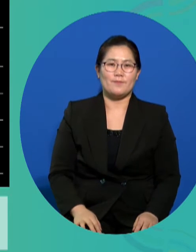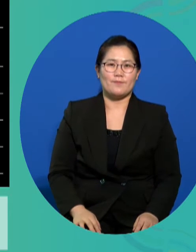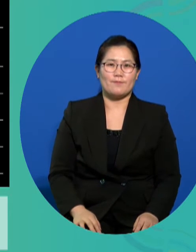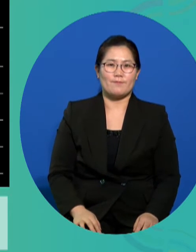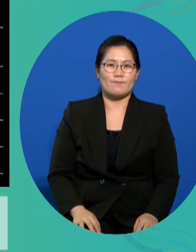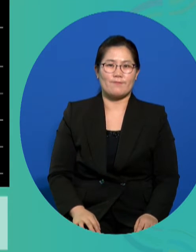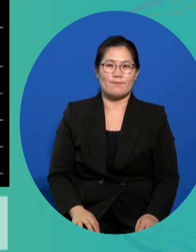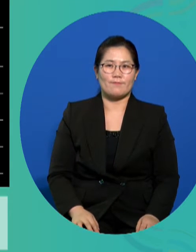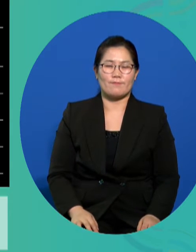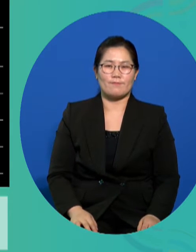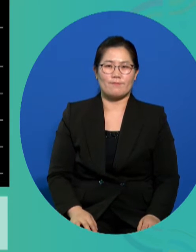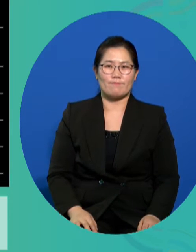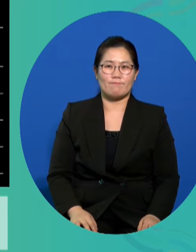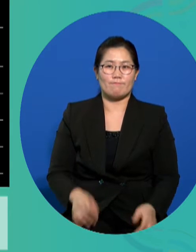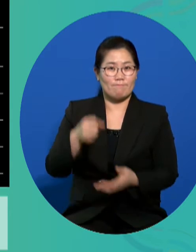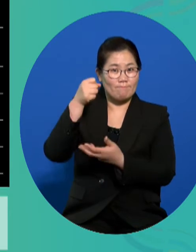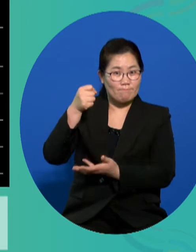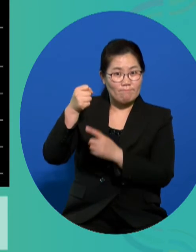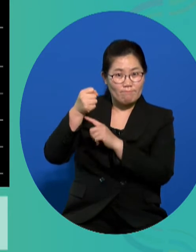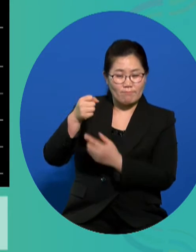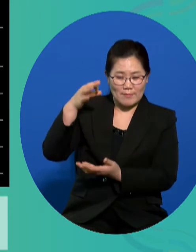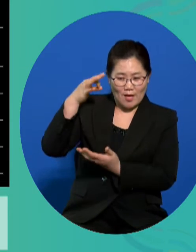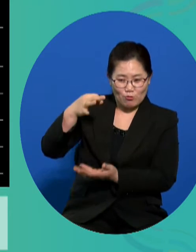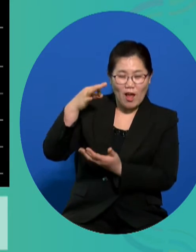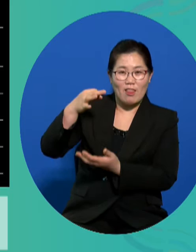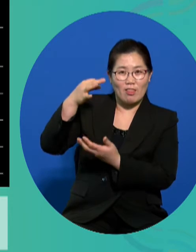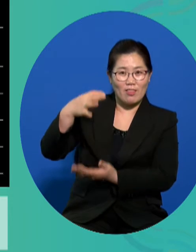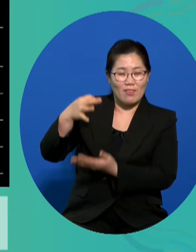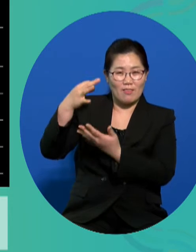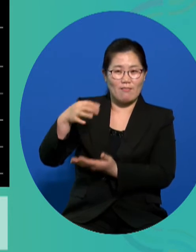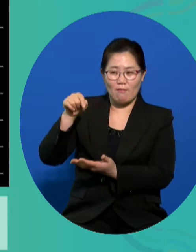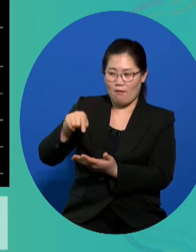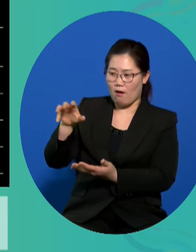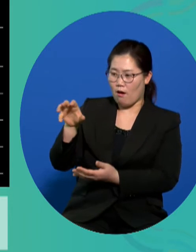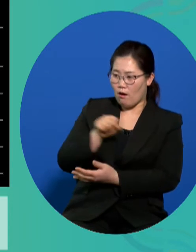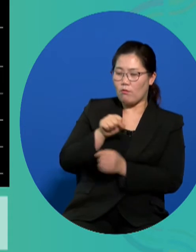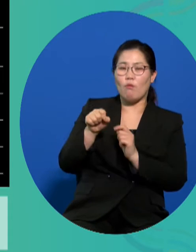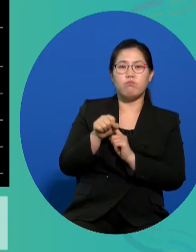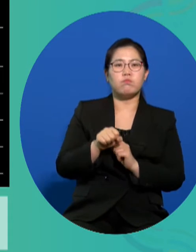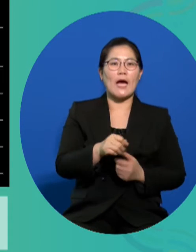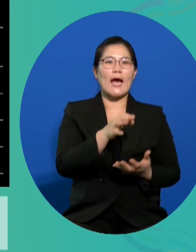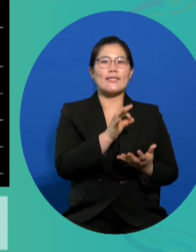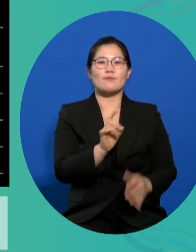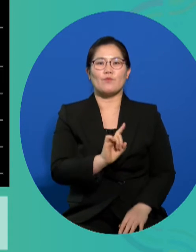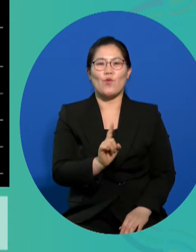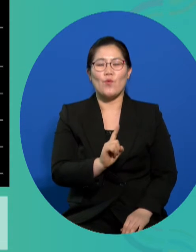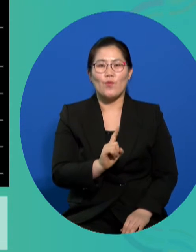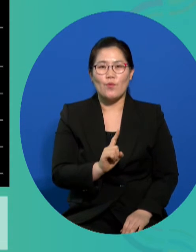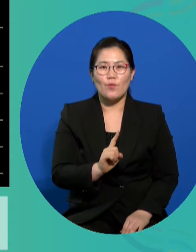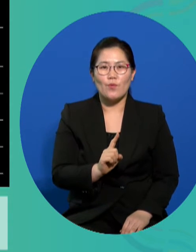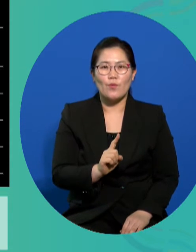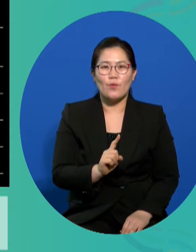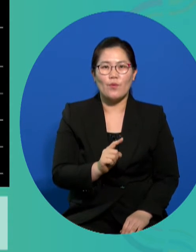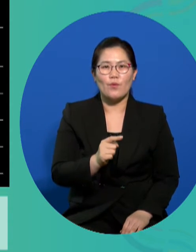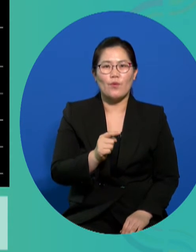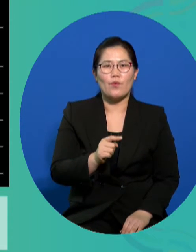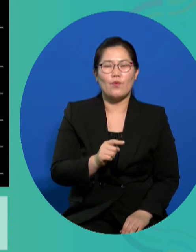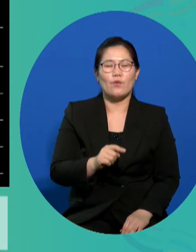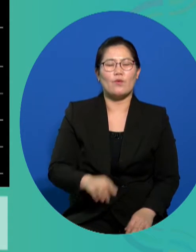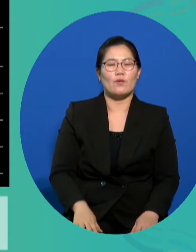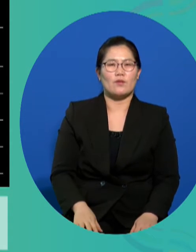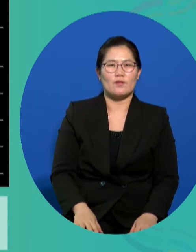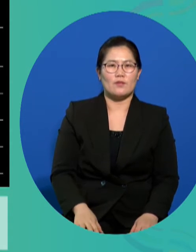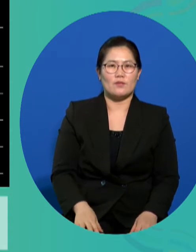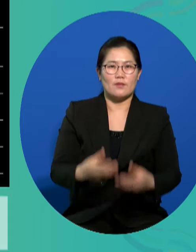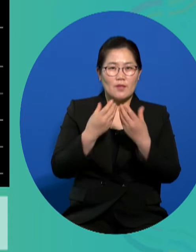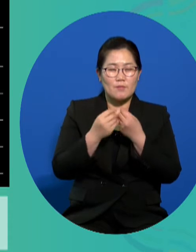더 이야기하면은 그럼 유산을 가지고 어떤 가치를 창출할 것인가? 실질적으로 패럴림픽을